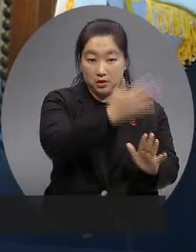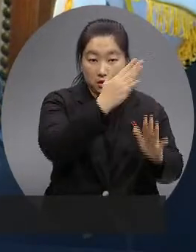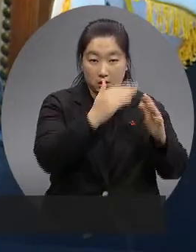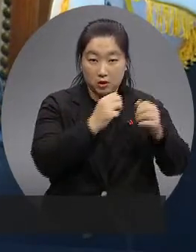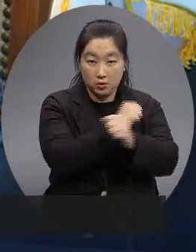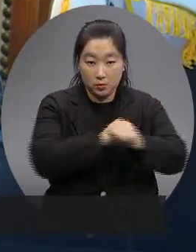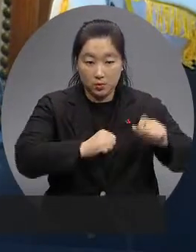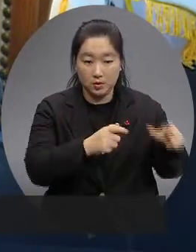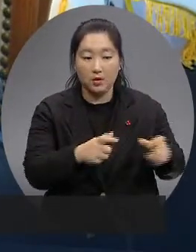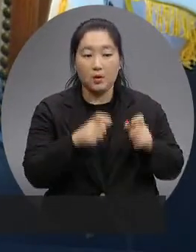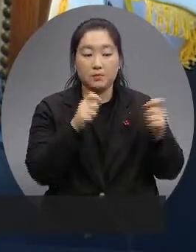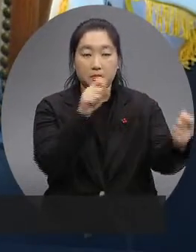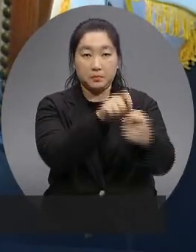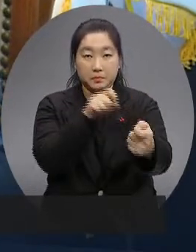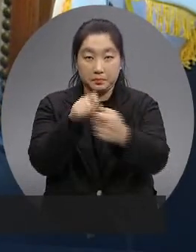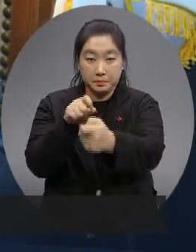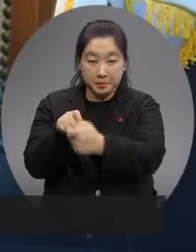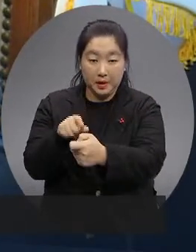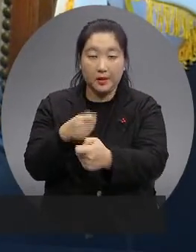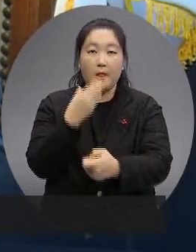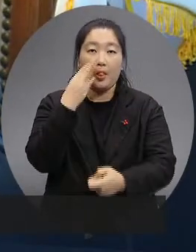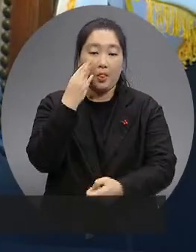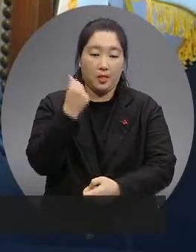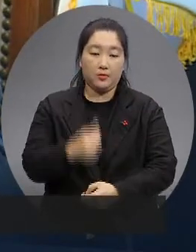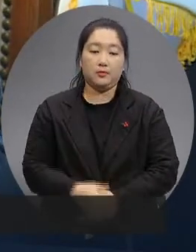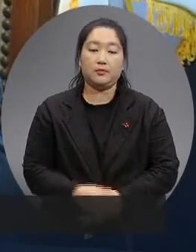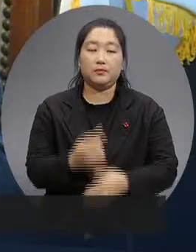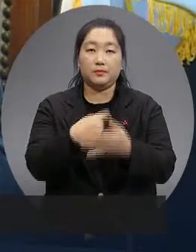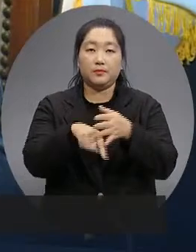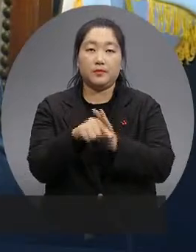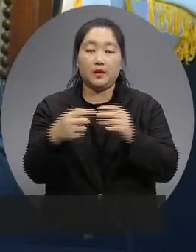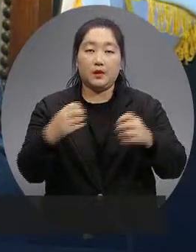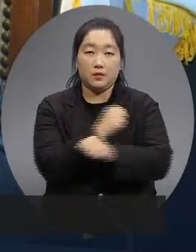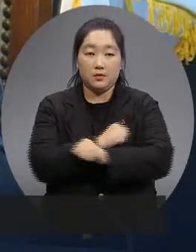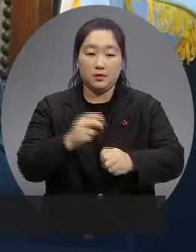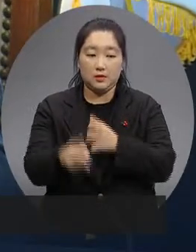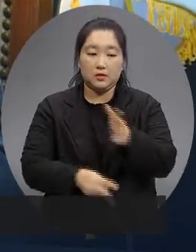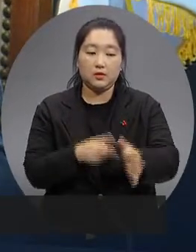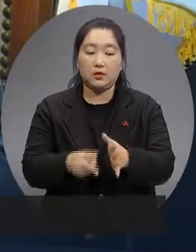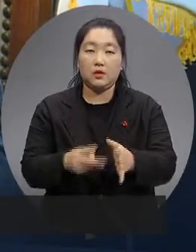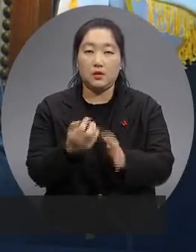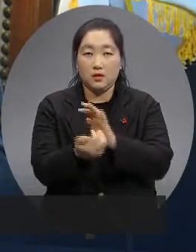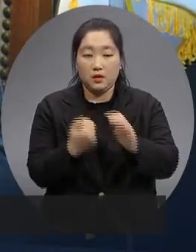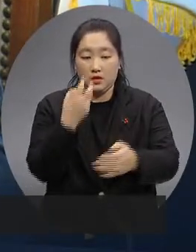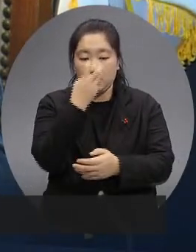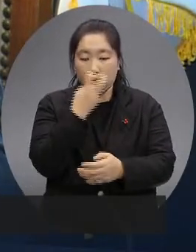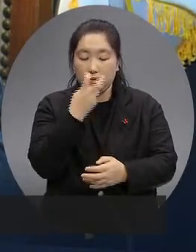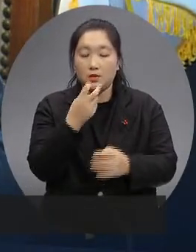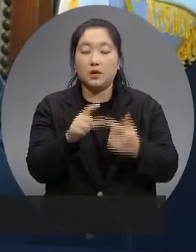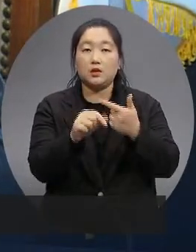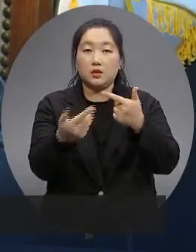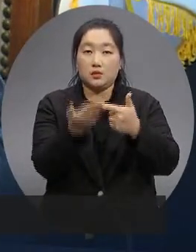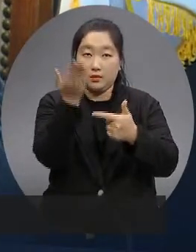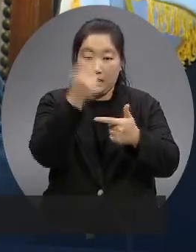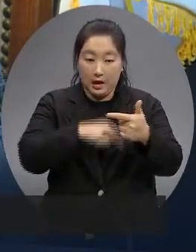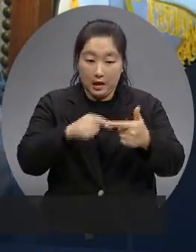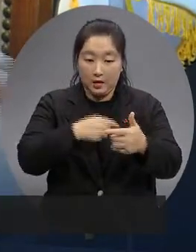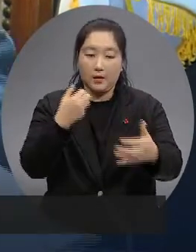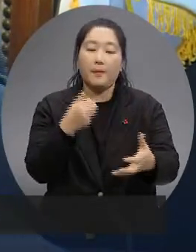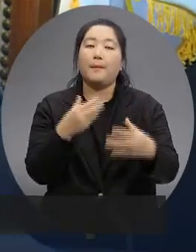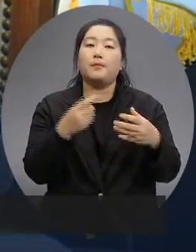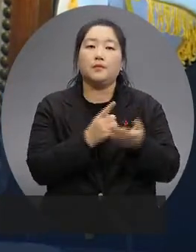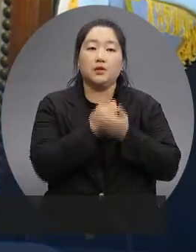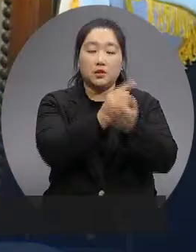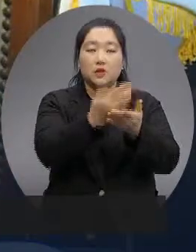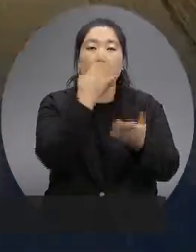광역권들과의 접근성도 강화하도록 하겠습니다. 이를 위해서 이 광역철도의 예비 타당성 조사는 상반기 내에